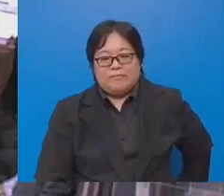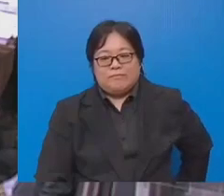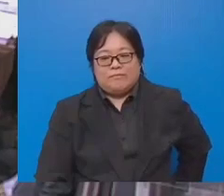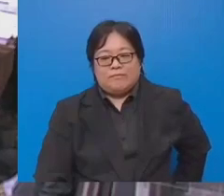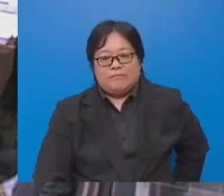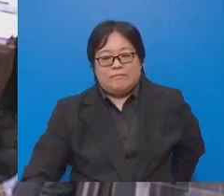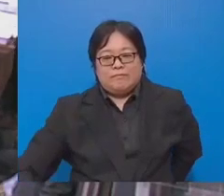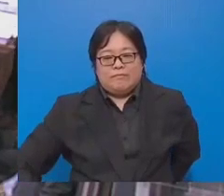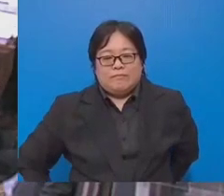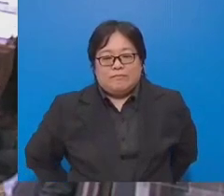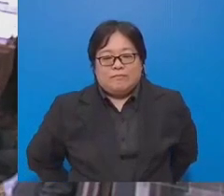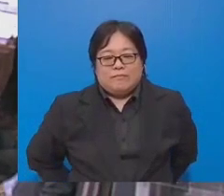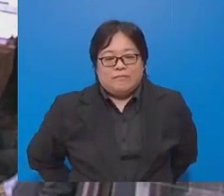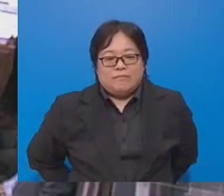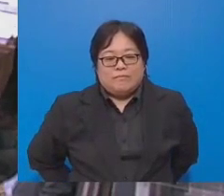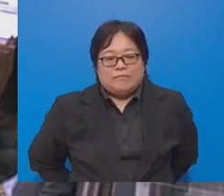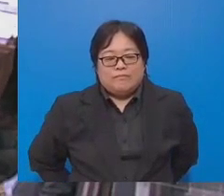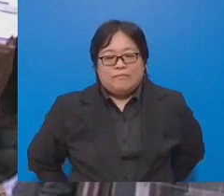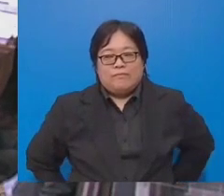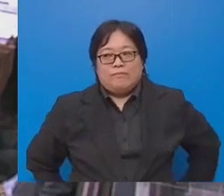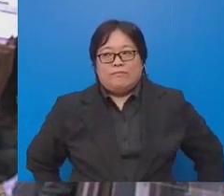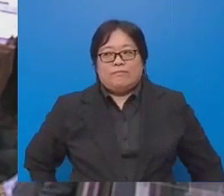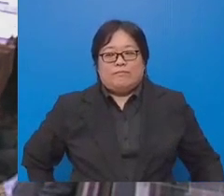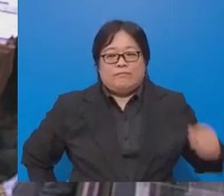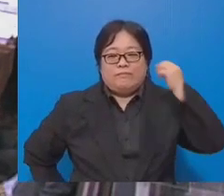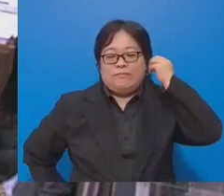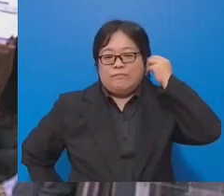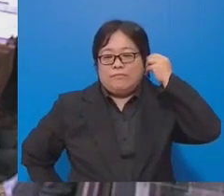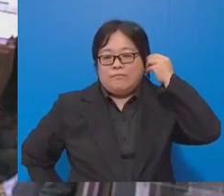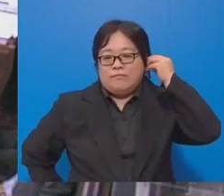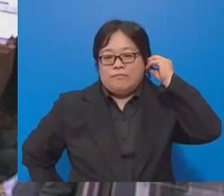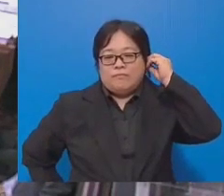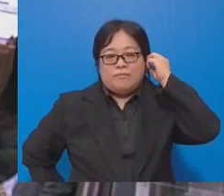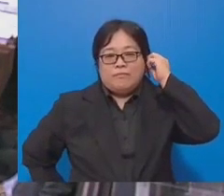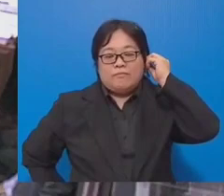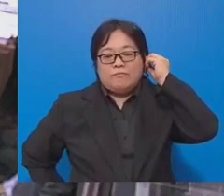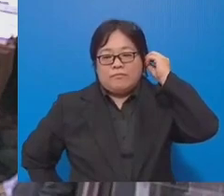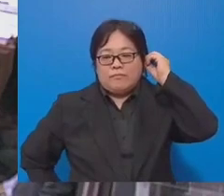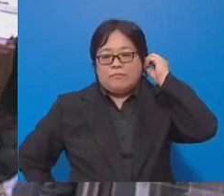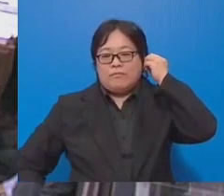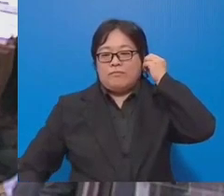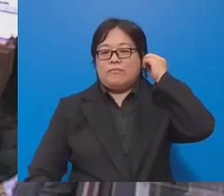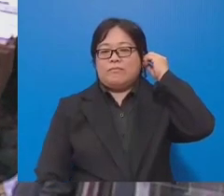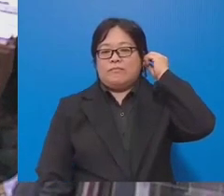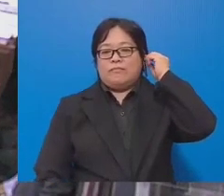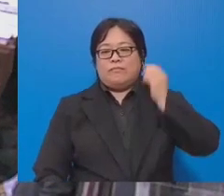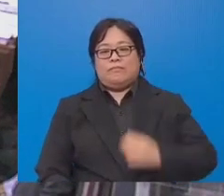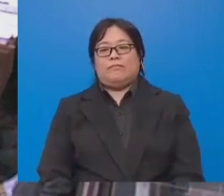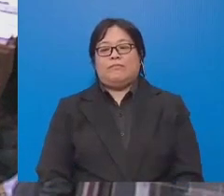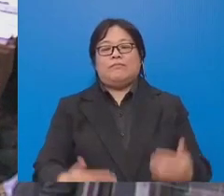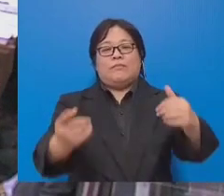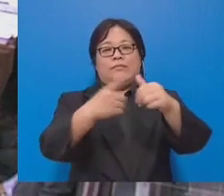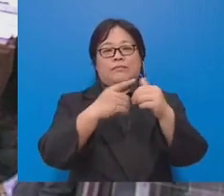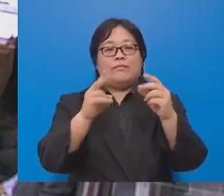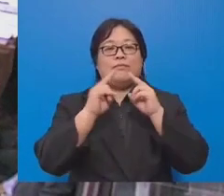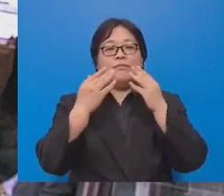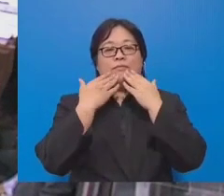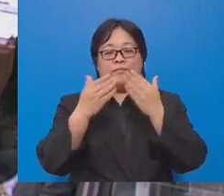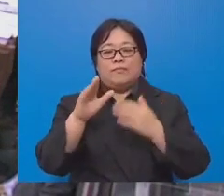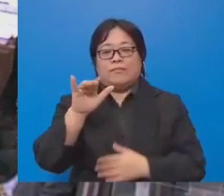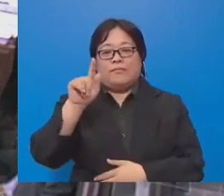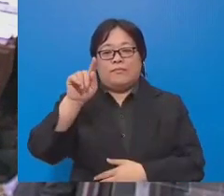please assalamualaikum warahmatullah tuh dan setelah Merdeka sebelum tumit saya namun siapkan tanah